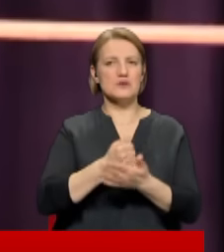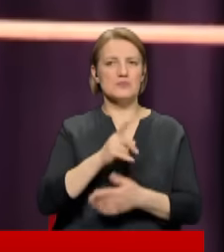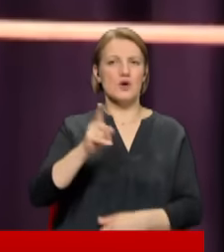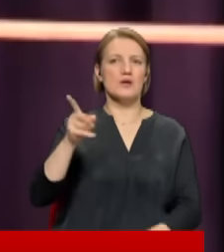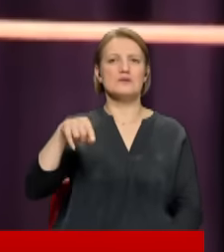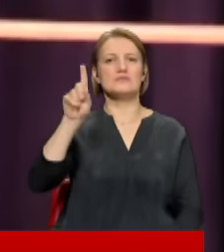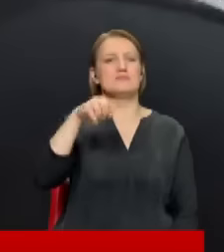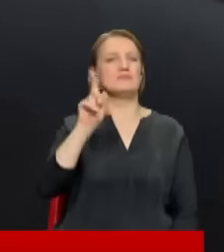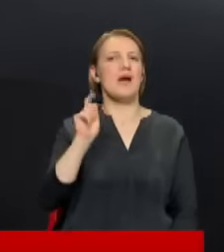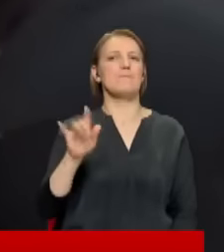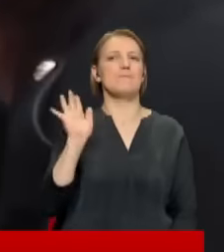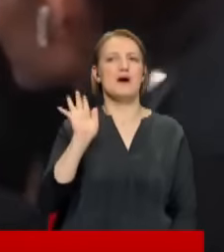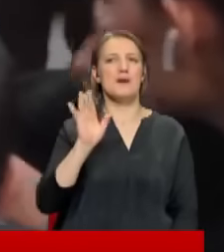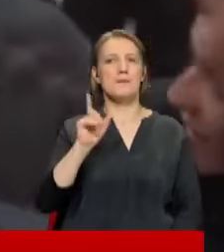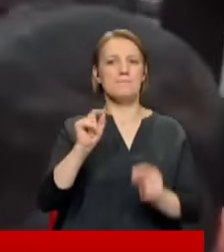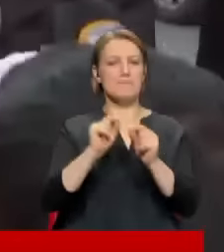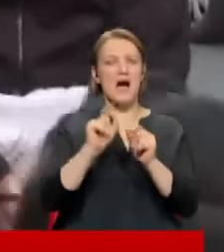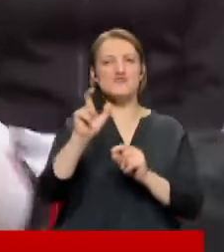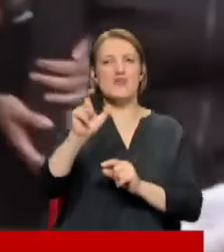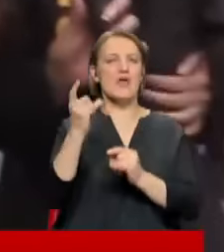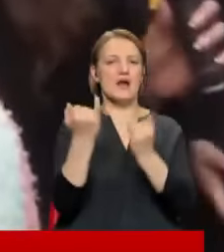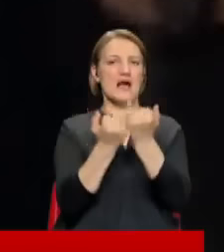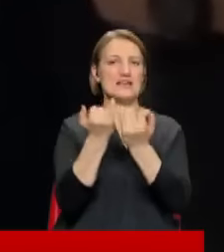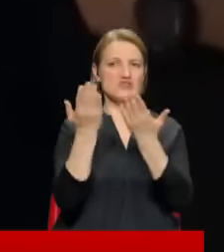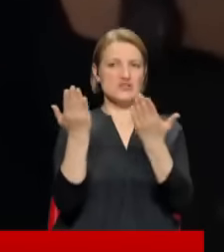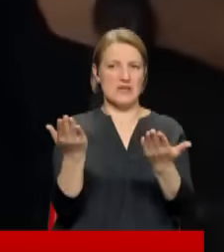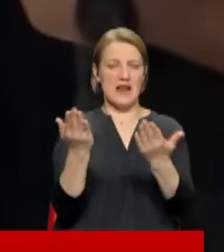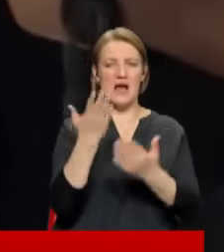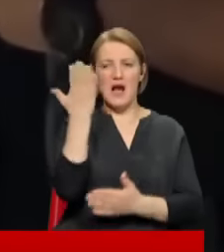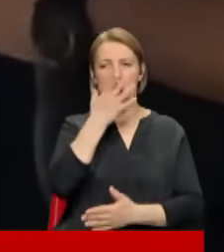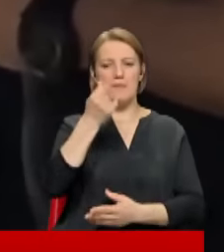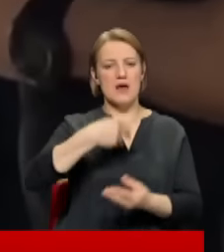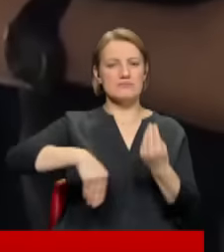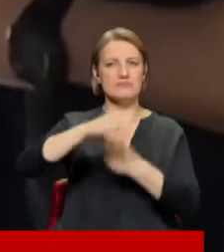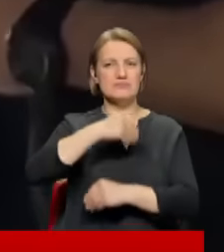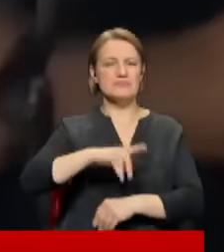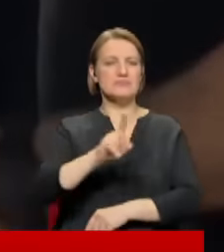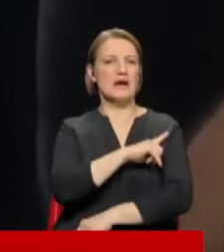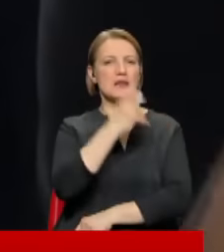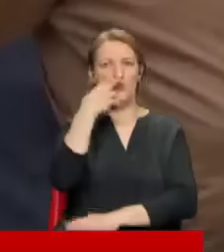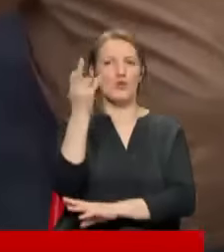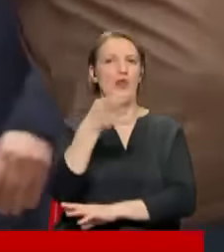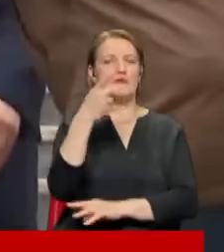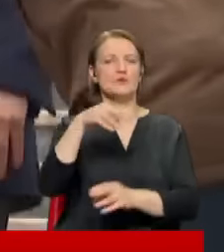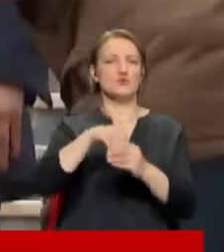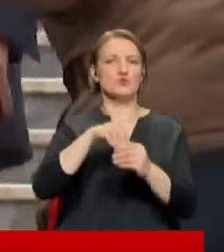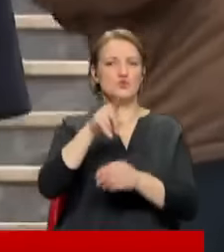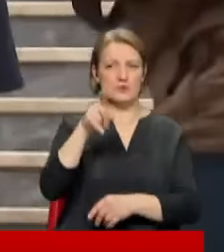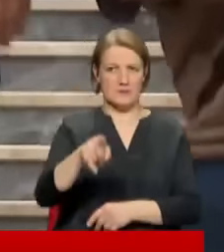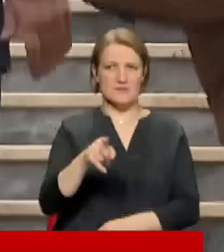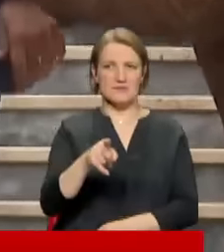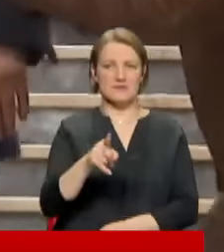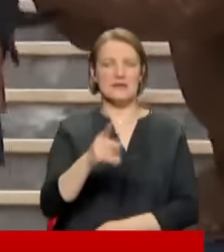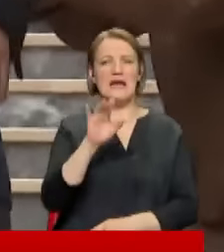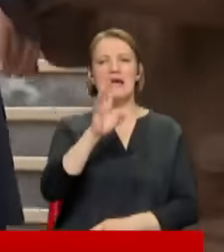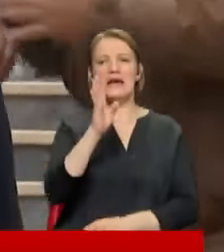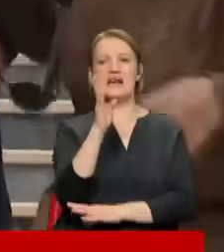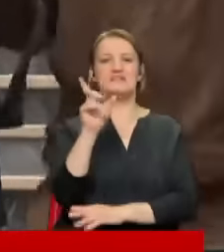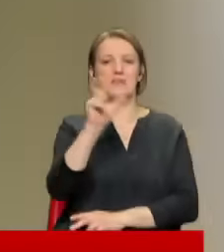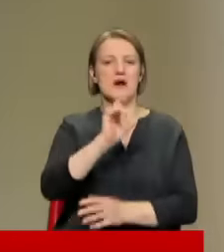bile kaldırmadan. Bahar ve Nihal Candan kardeşler kara para aklama ve nitelikli dolandırıcılık suçlamasıyla Kasım